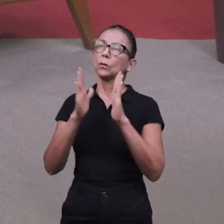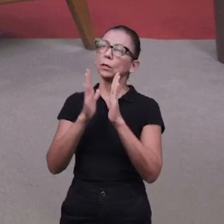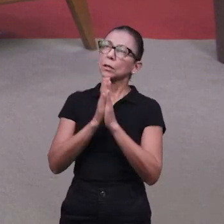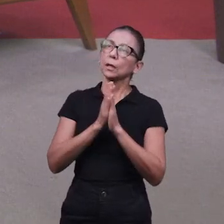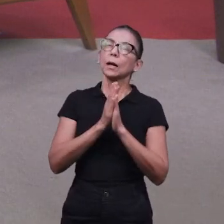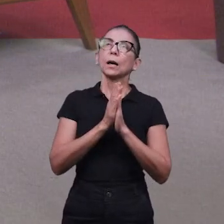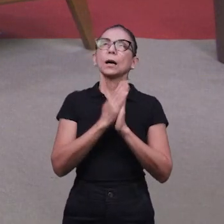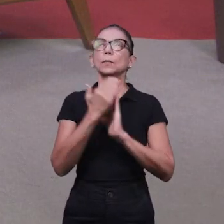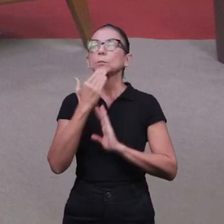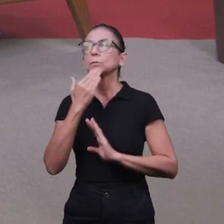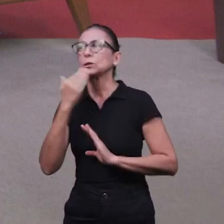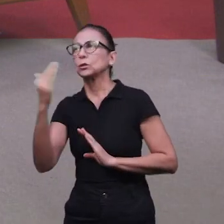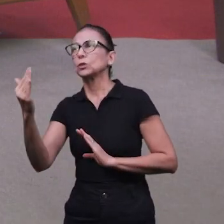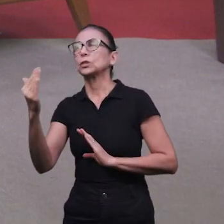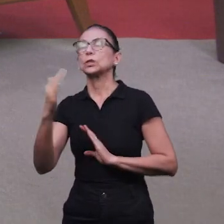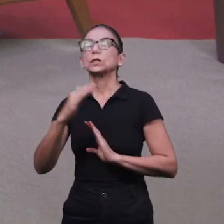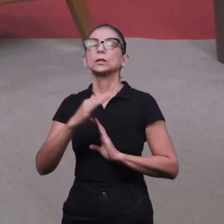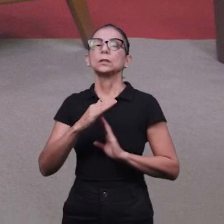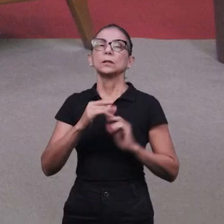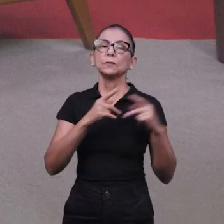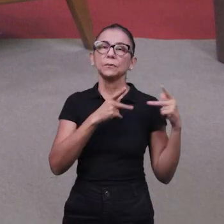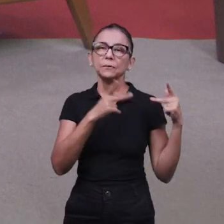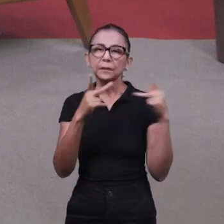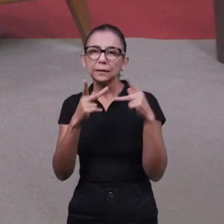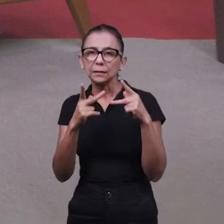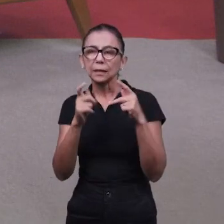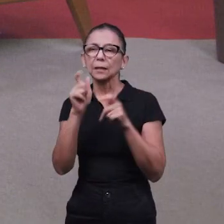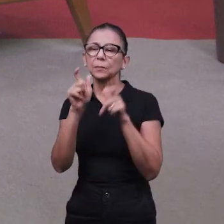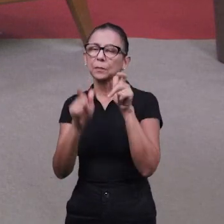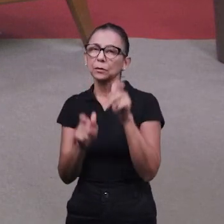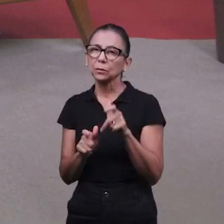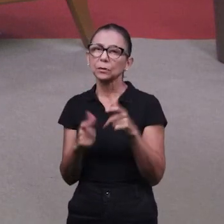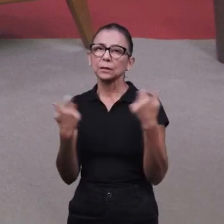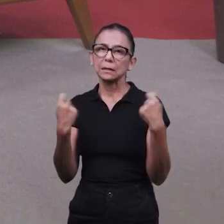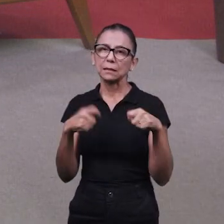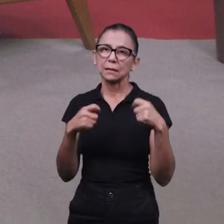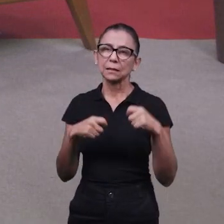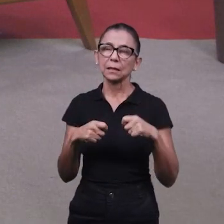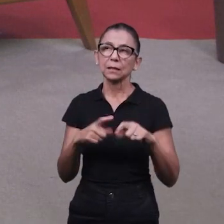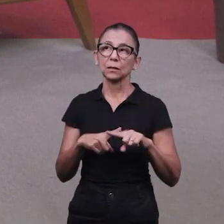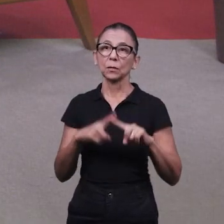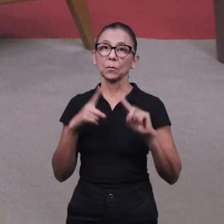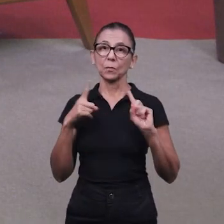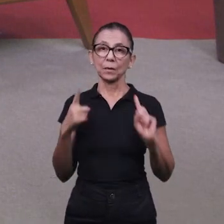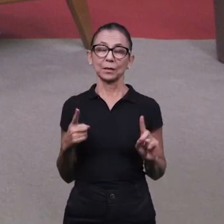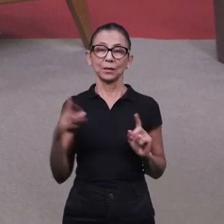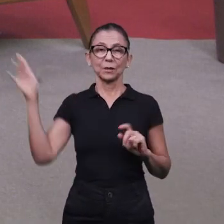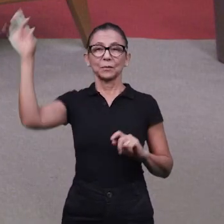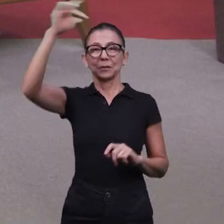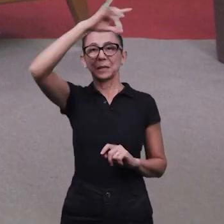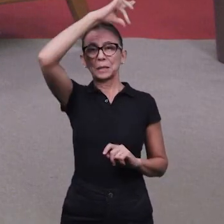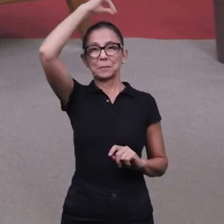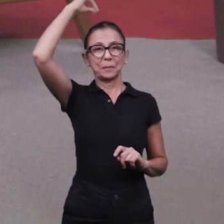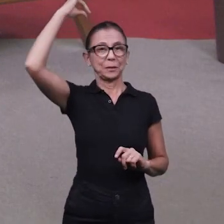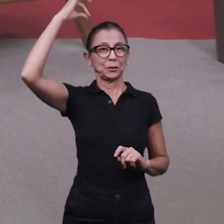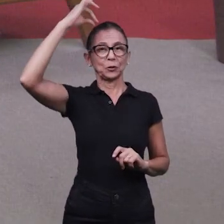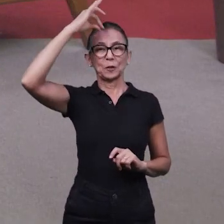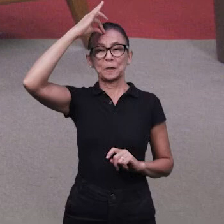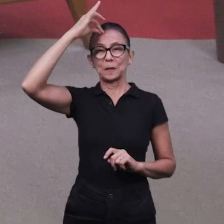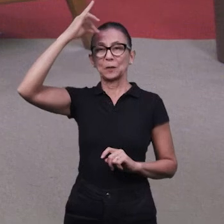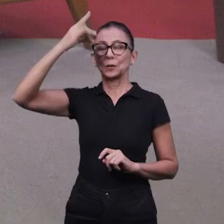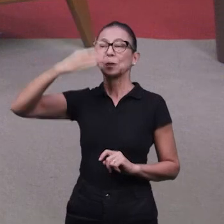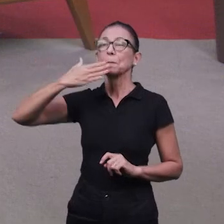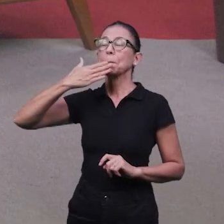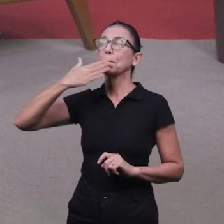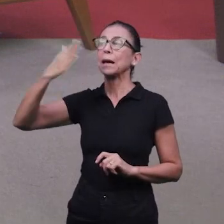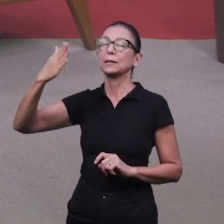chercher, visiter, mais cet acte, c'est le Saint-Esprit. Seulement par le Saint-Esprit que nous sommes bénéficiés par